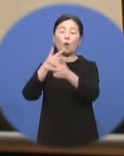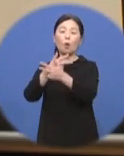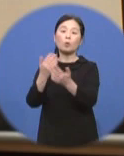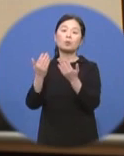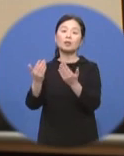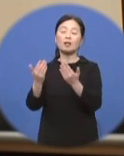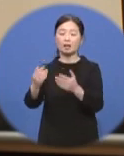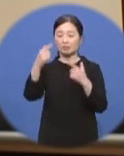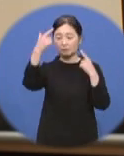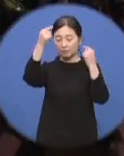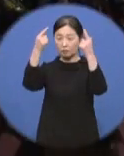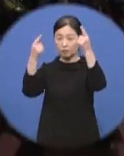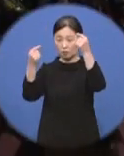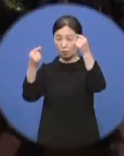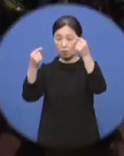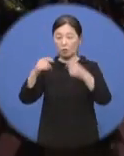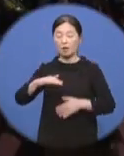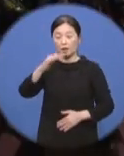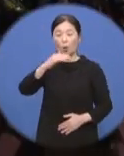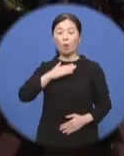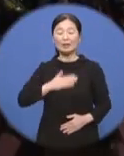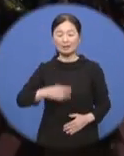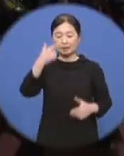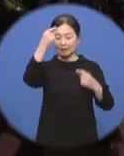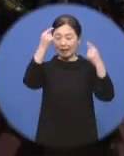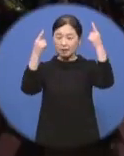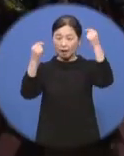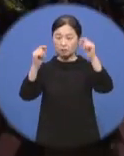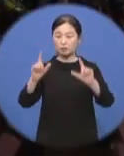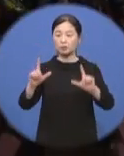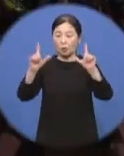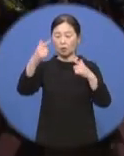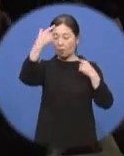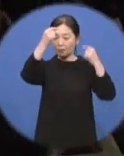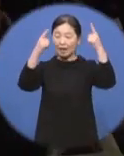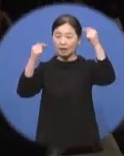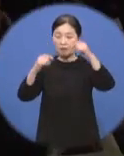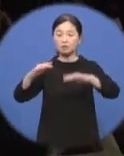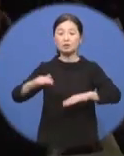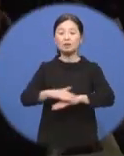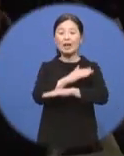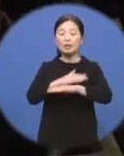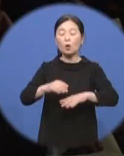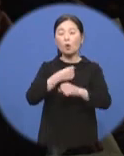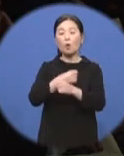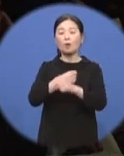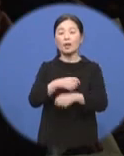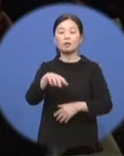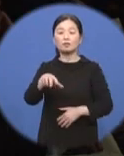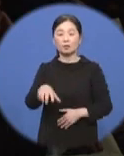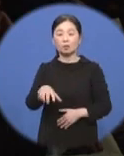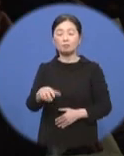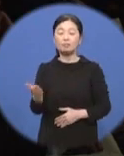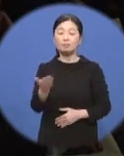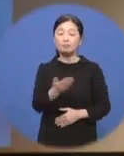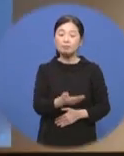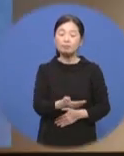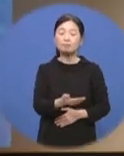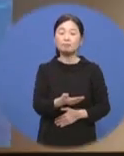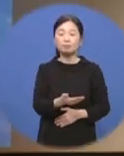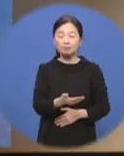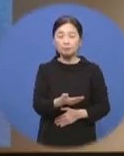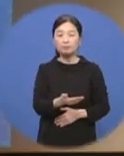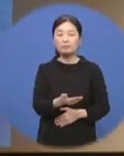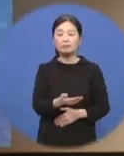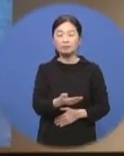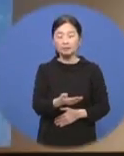部卒業後、高知大学、東京大学海洋研究所を経て、2019年9月より現職